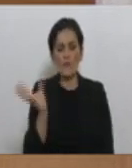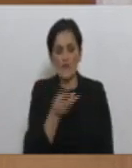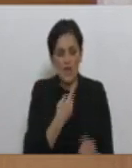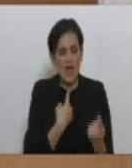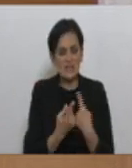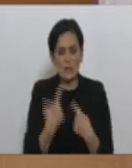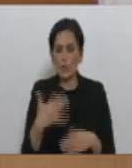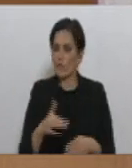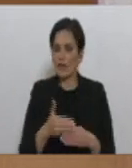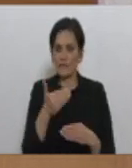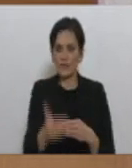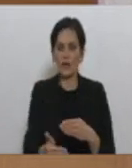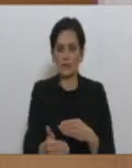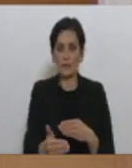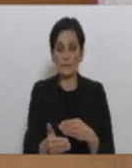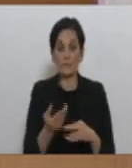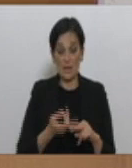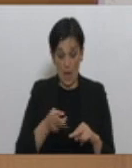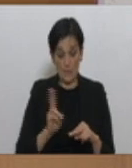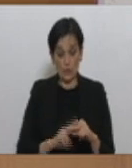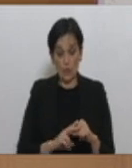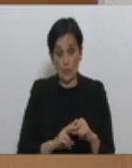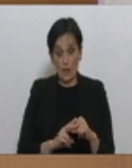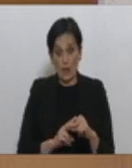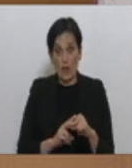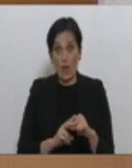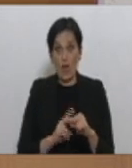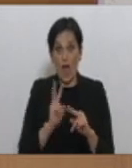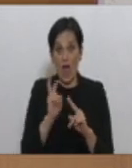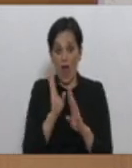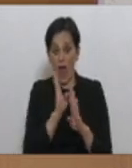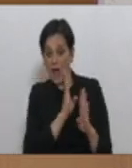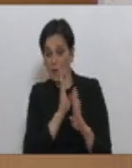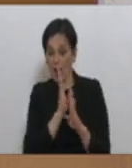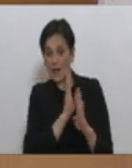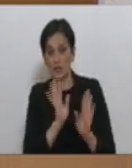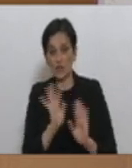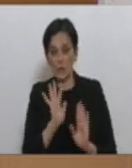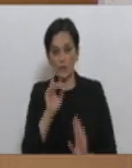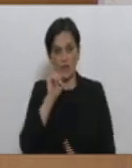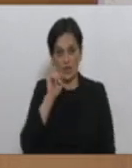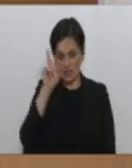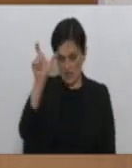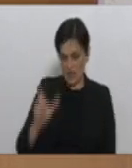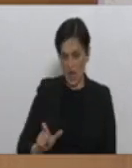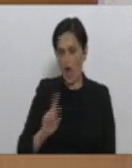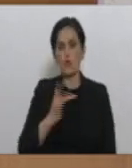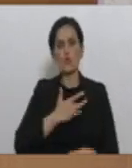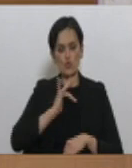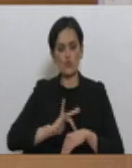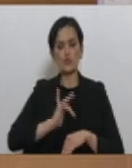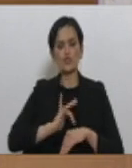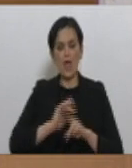იყოს გვიან. Ამიტომაც არა ჩასაფრებული კაცის პოზიციით, არამედ გულშემატკივრის პოზიციით ვამბობ,